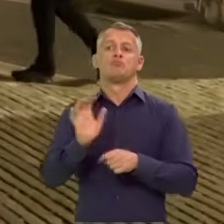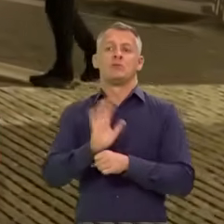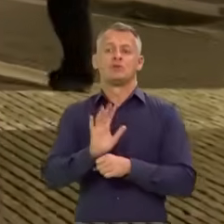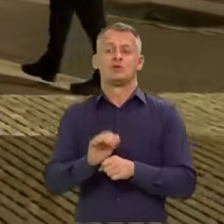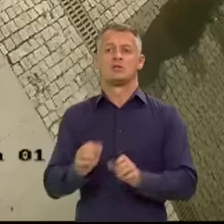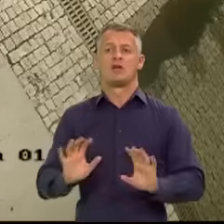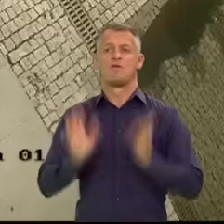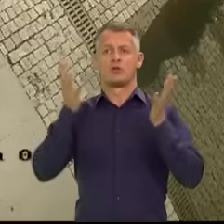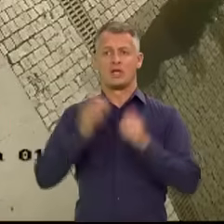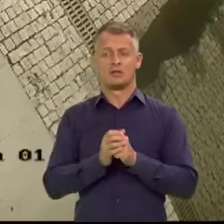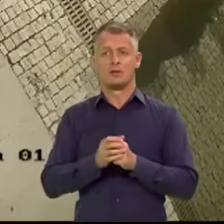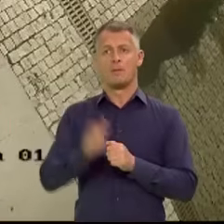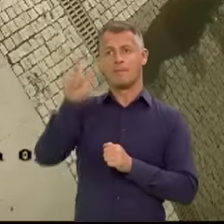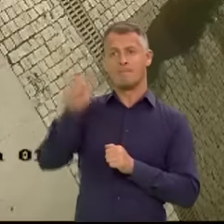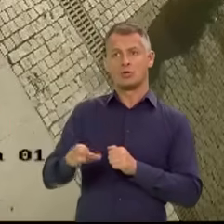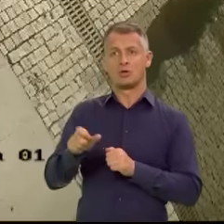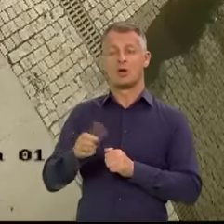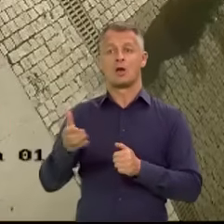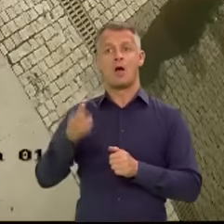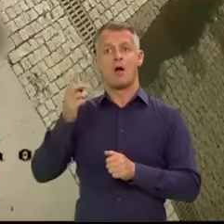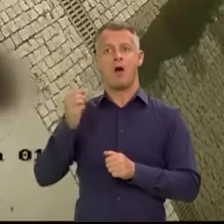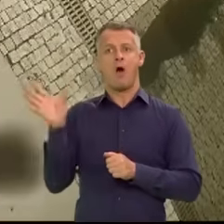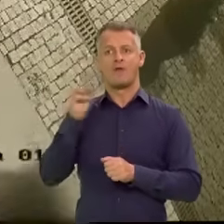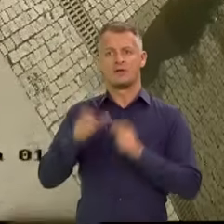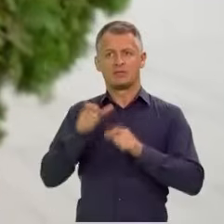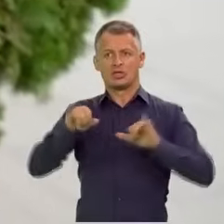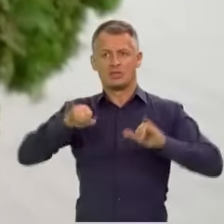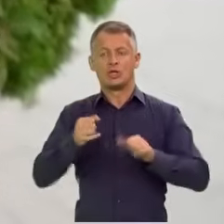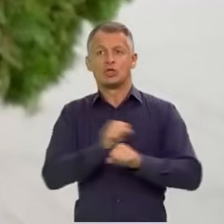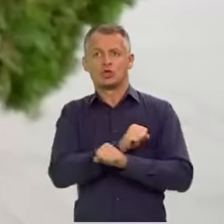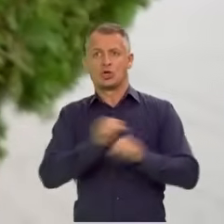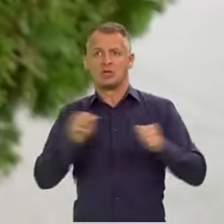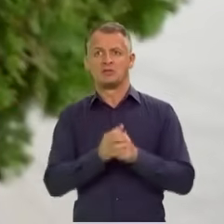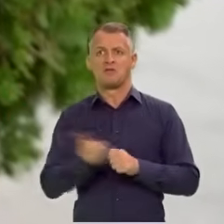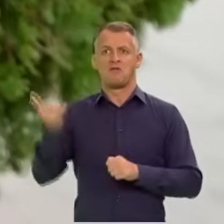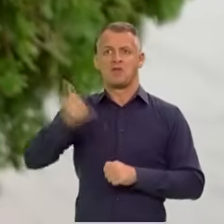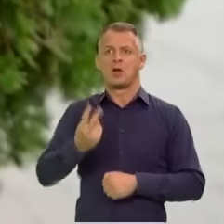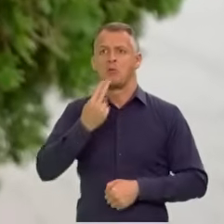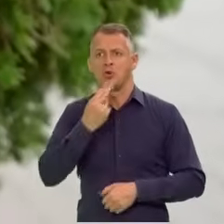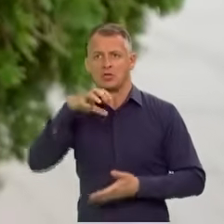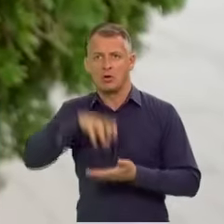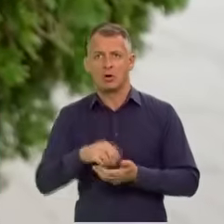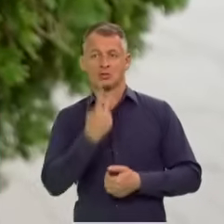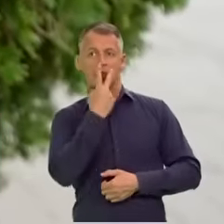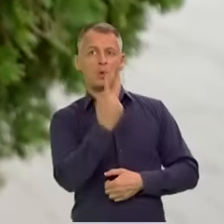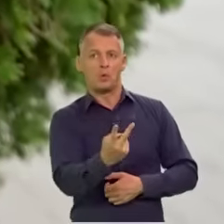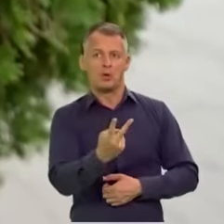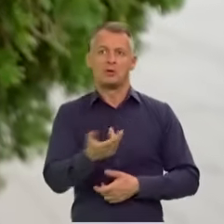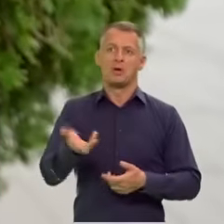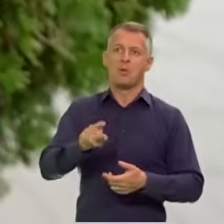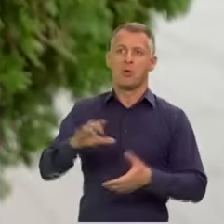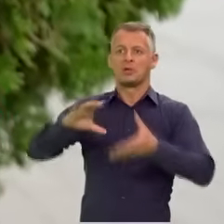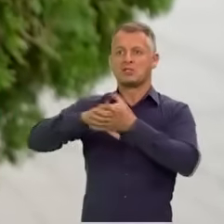caz. Locuitorii care au auzit de acest caz sunt complet șocați. Vine poliția locală, să uită, poate mai dă și mâna cu